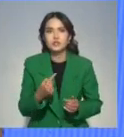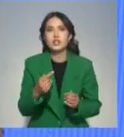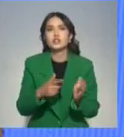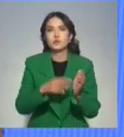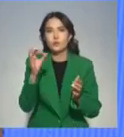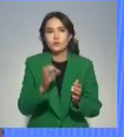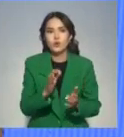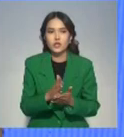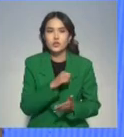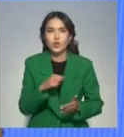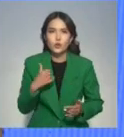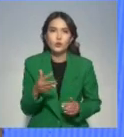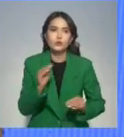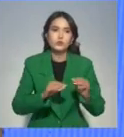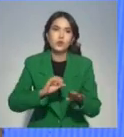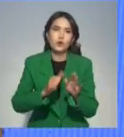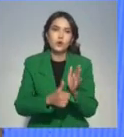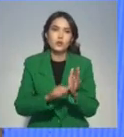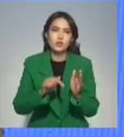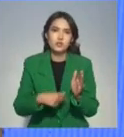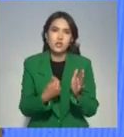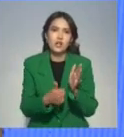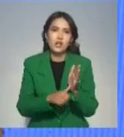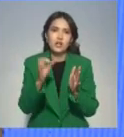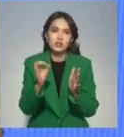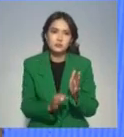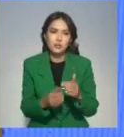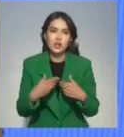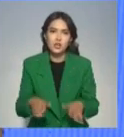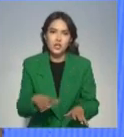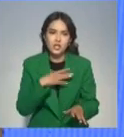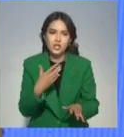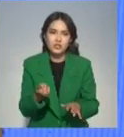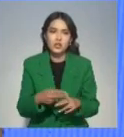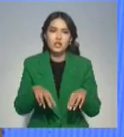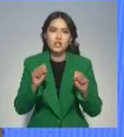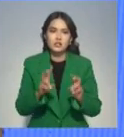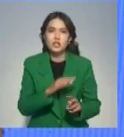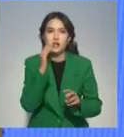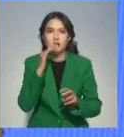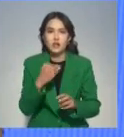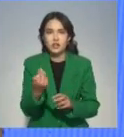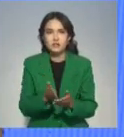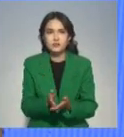25.3%, өзгені құрметтеу 16.6%, және бұл құндылықтарды ата-ана да сіңіреді.